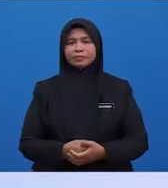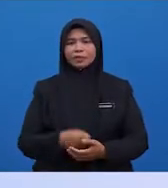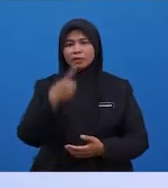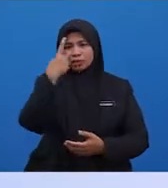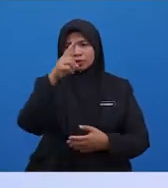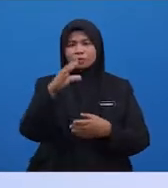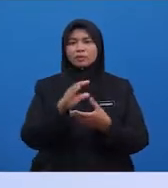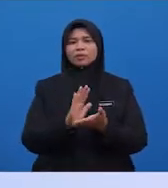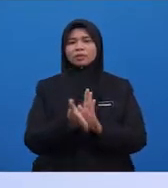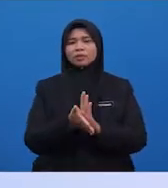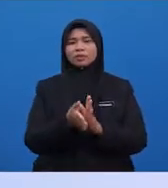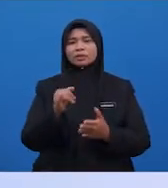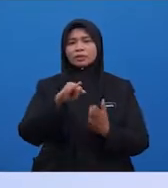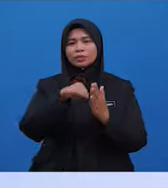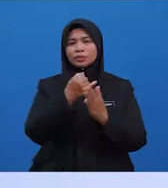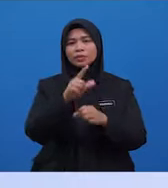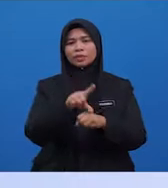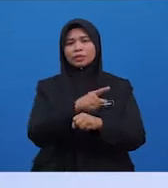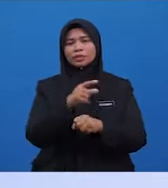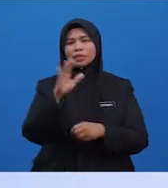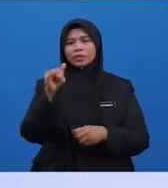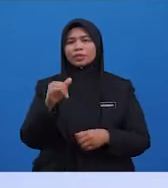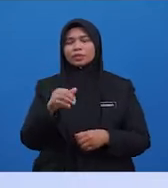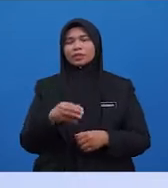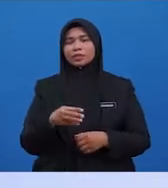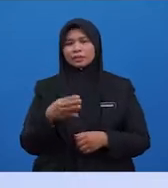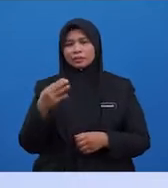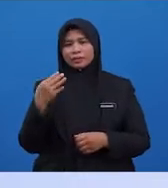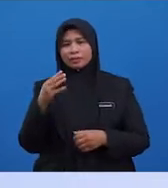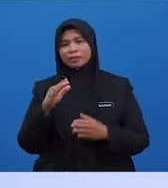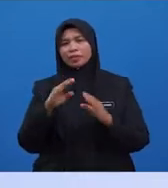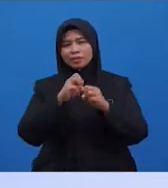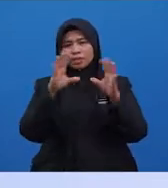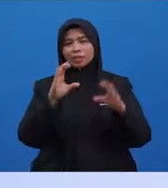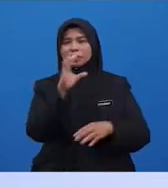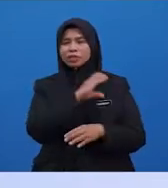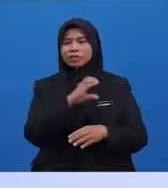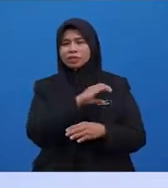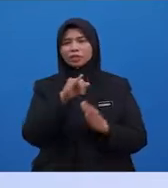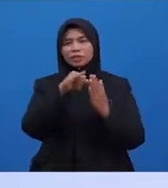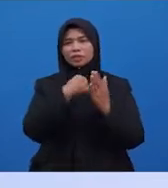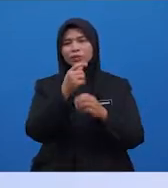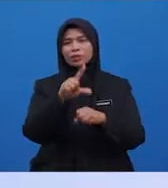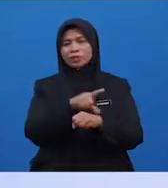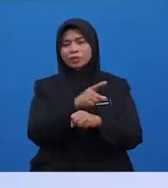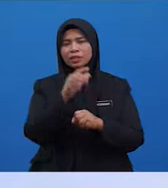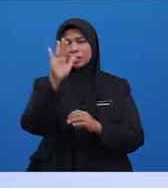Untuk menjadi jurulatih yang disegani, nyatakan ciri-ciri jurulatih yang berjaya.